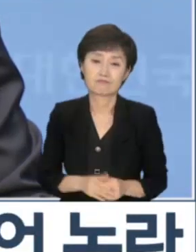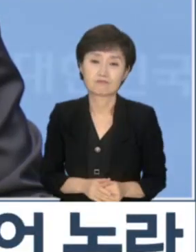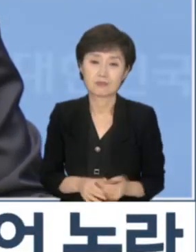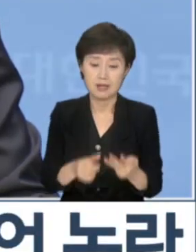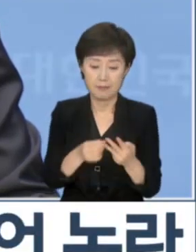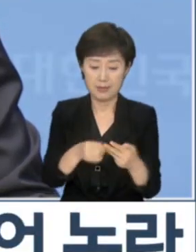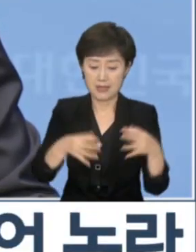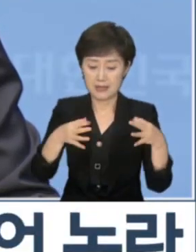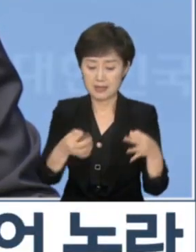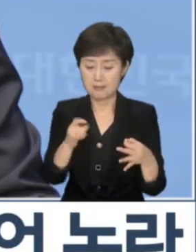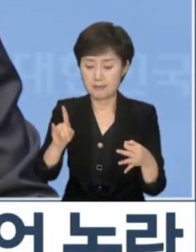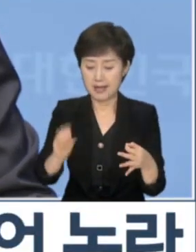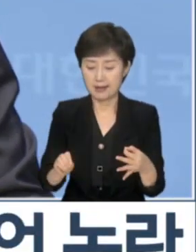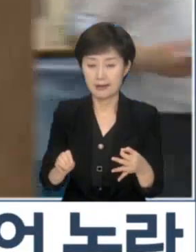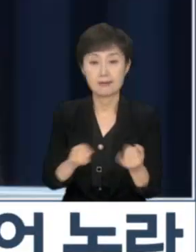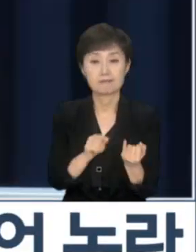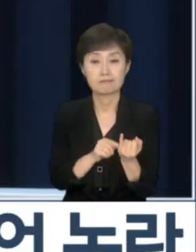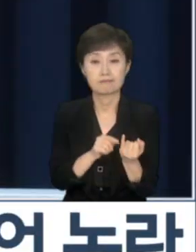김행